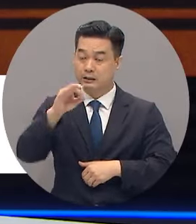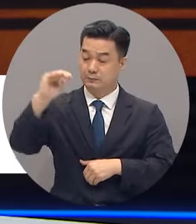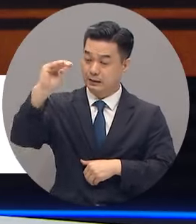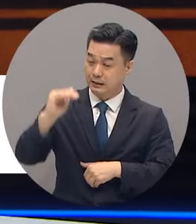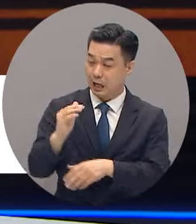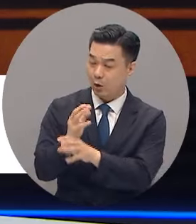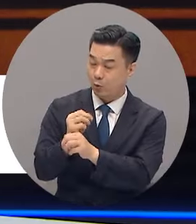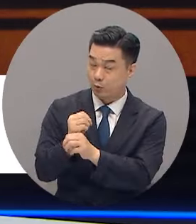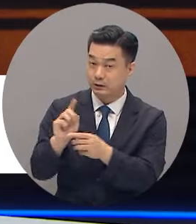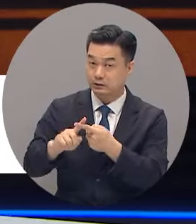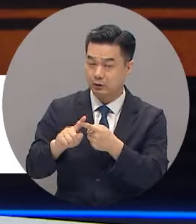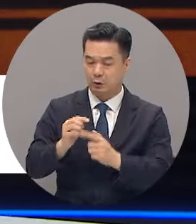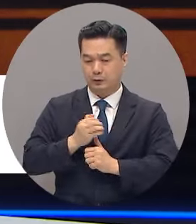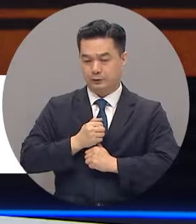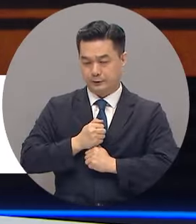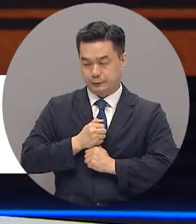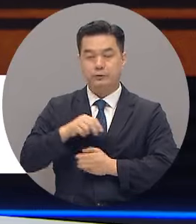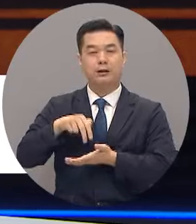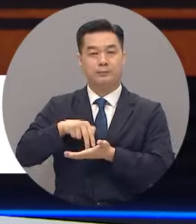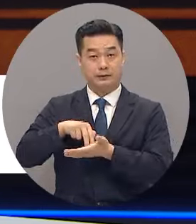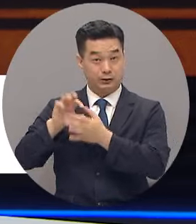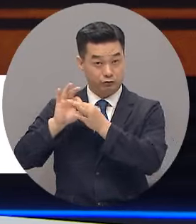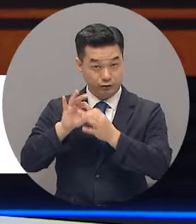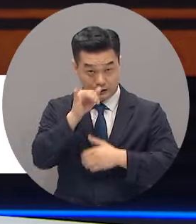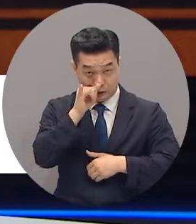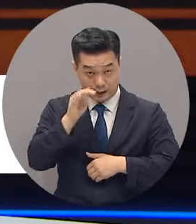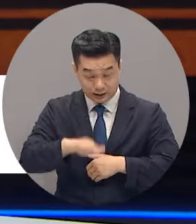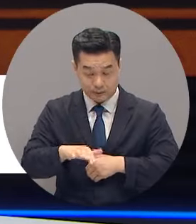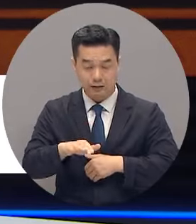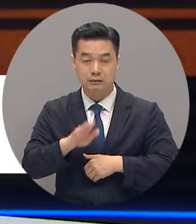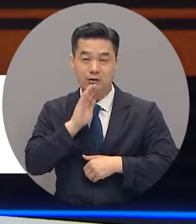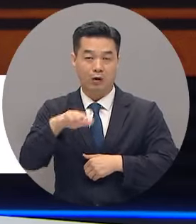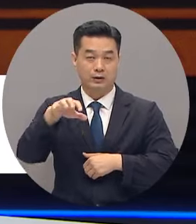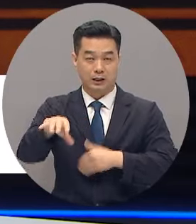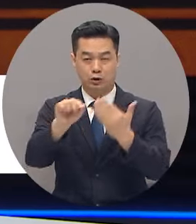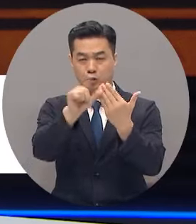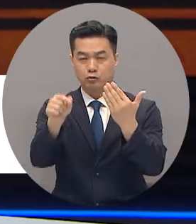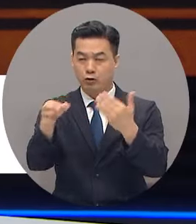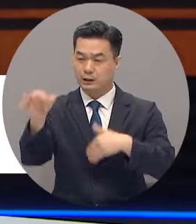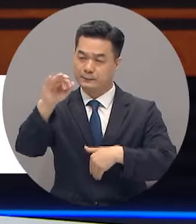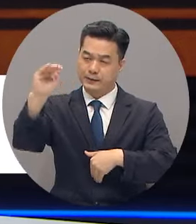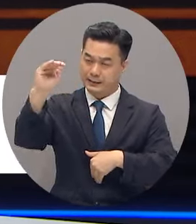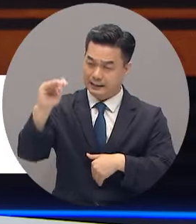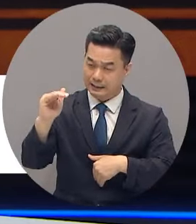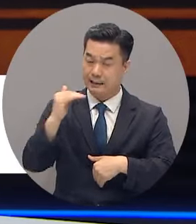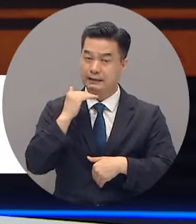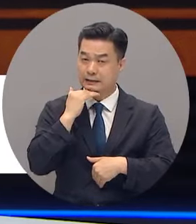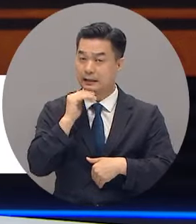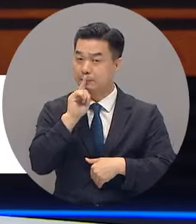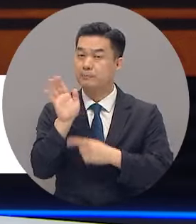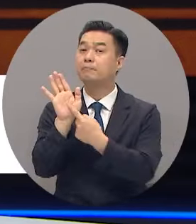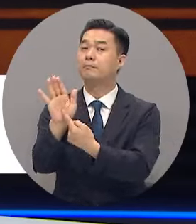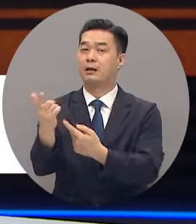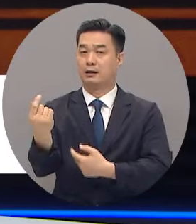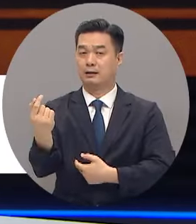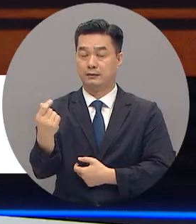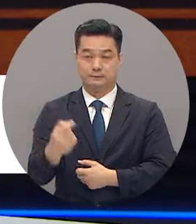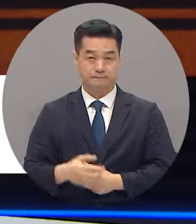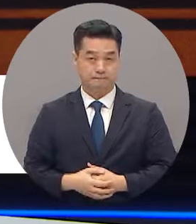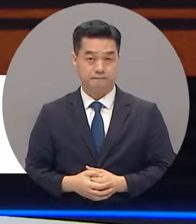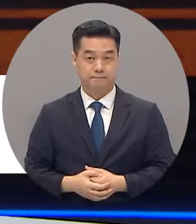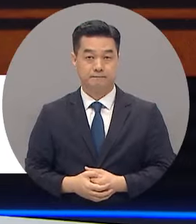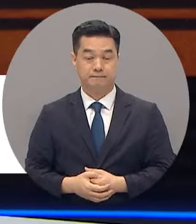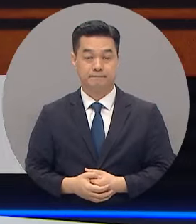대해서는 여전히 신중한 입장을 유지했지만 시장은 9월 금리나 가능성을 열어둔 발언으로 해석했습니다